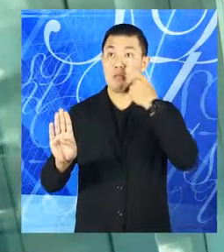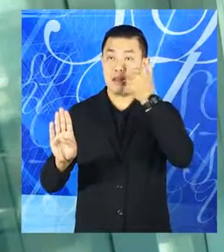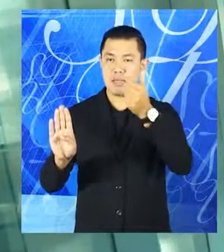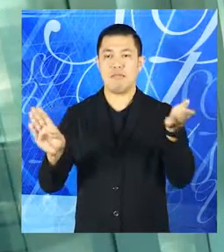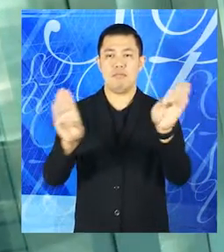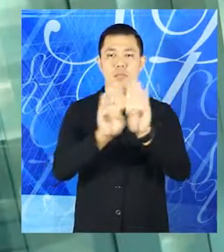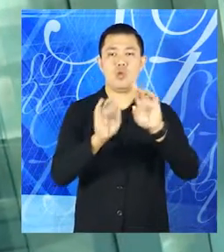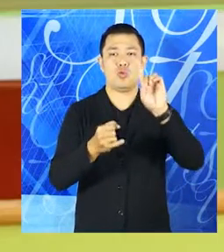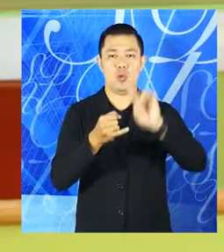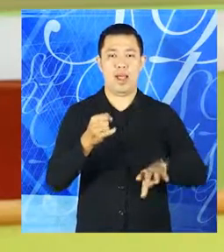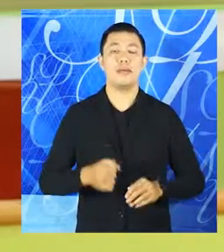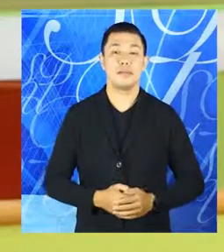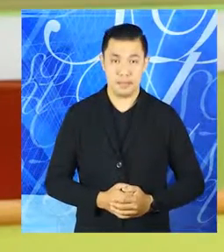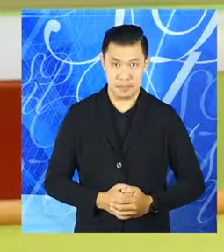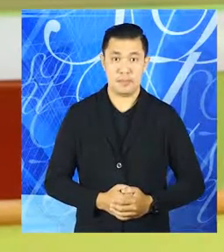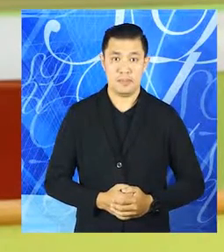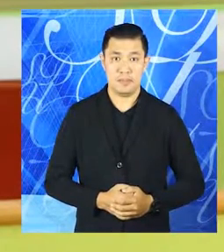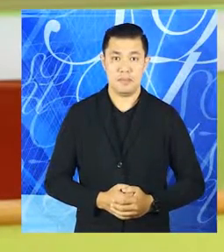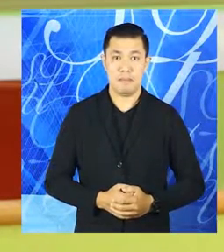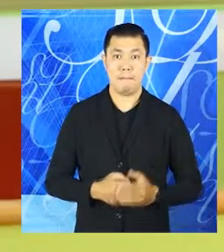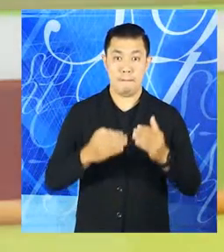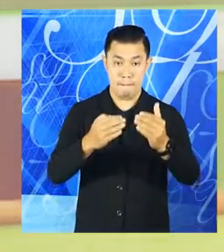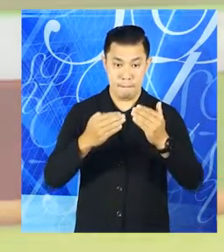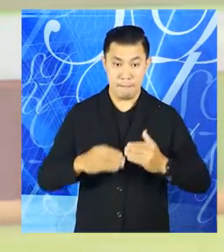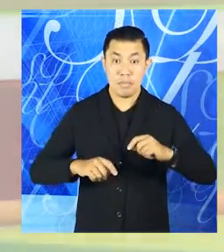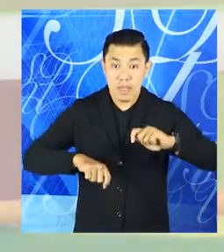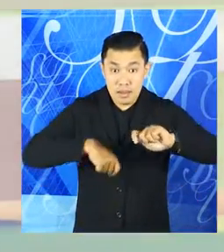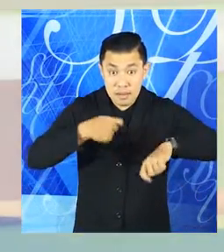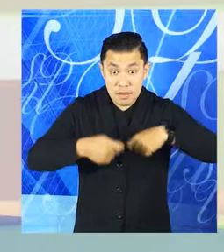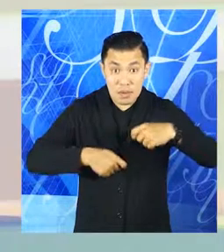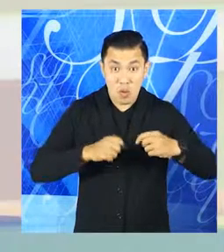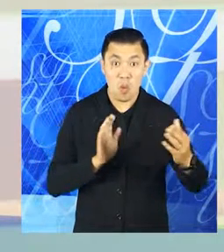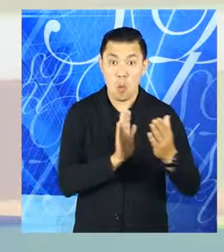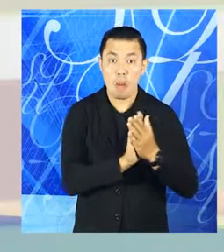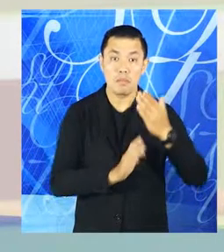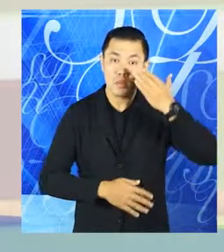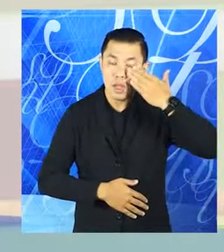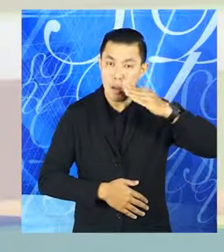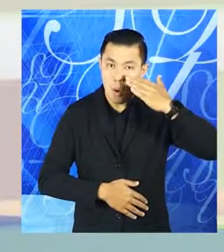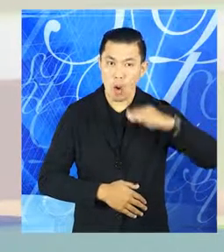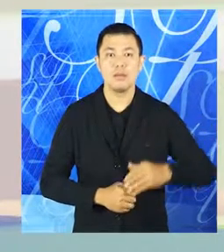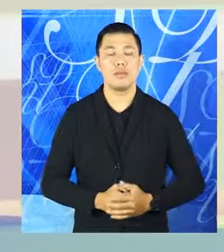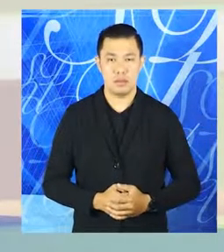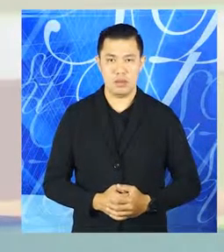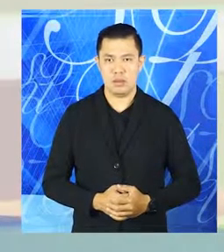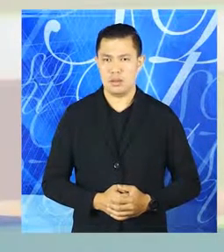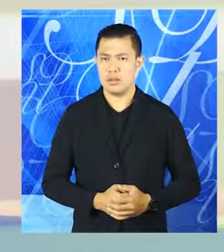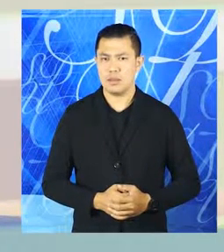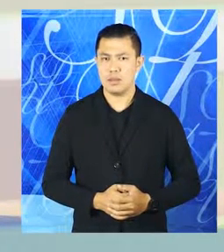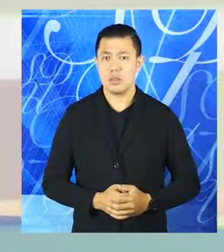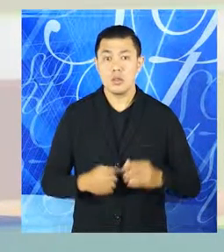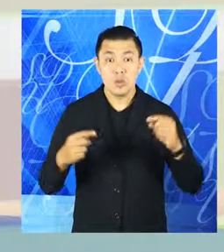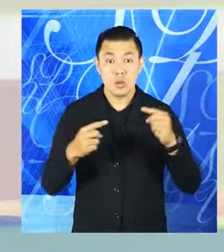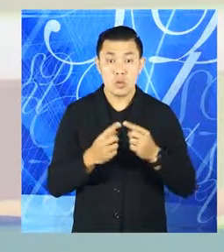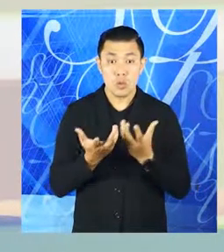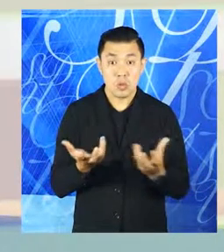กตามหลังต่อไปจะเป็นการรับประทานอาหารร่วมกับคนตาบอดในกรณีที่มี